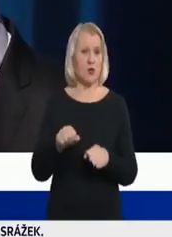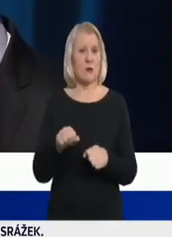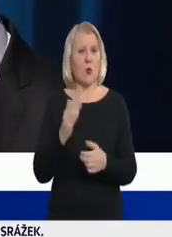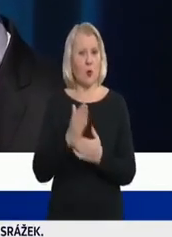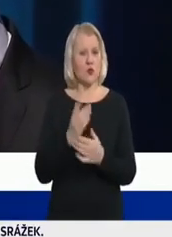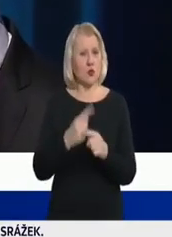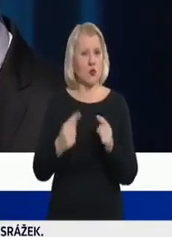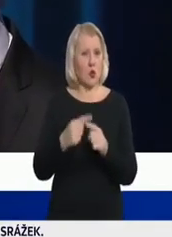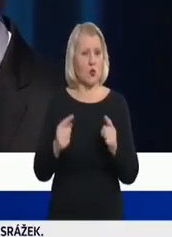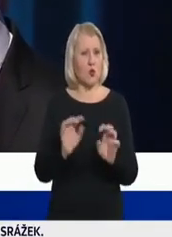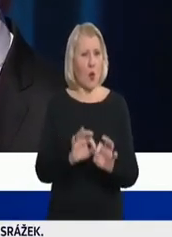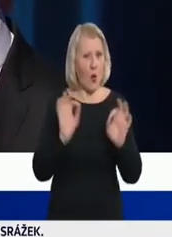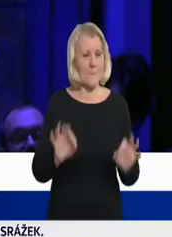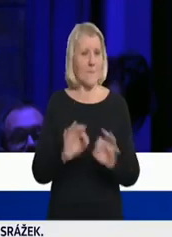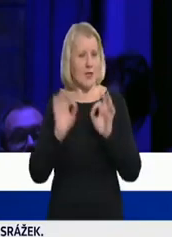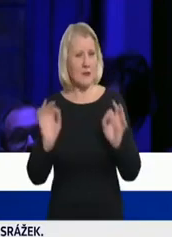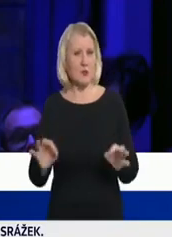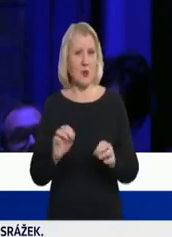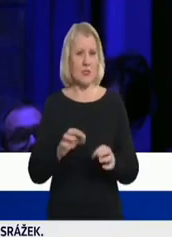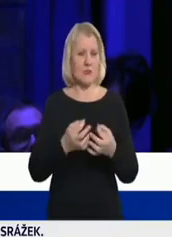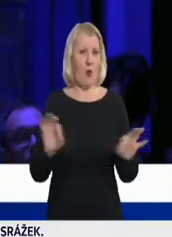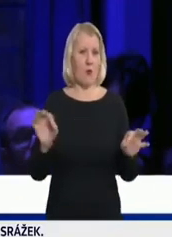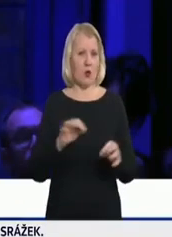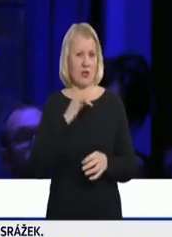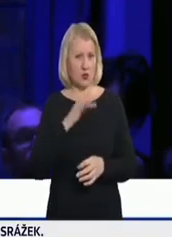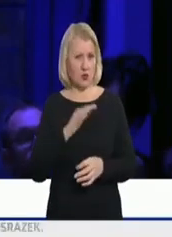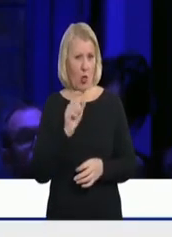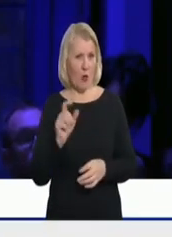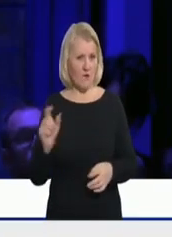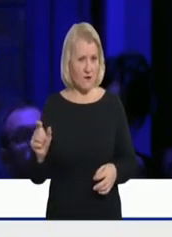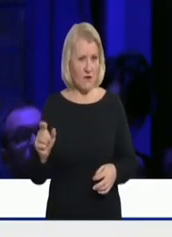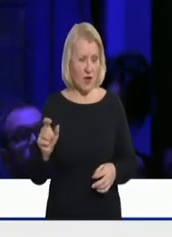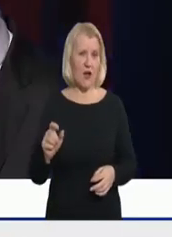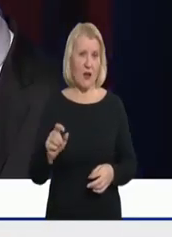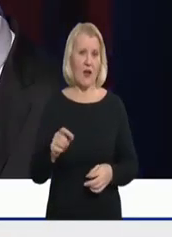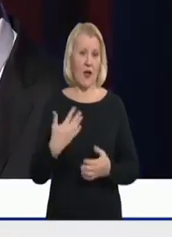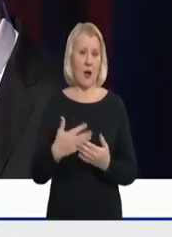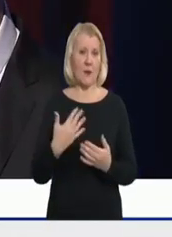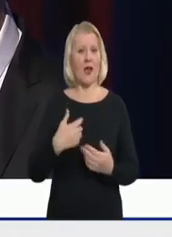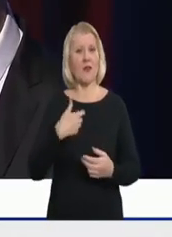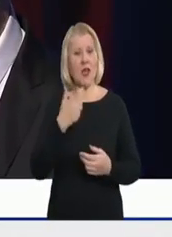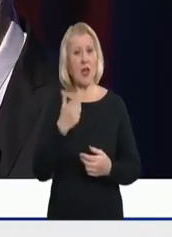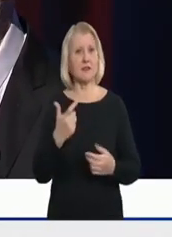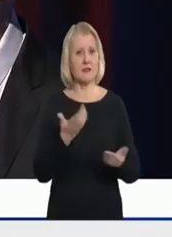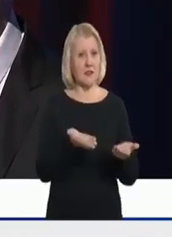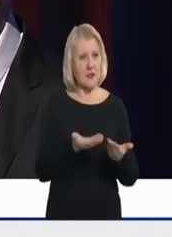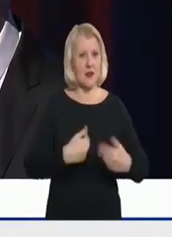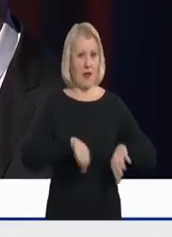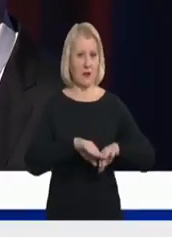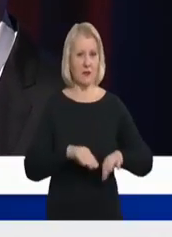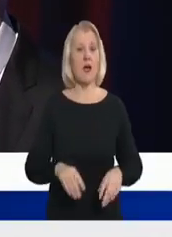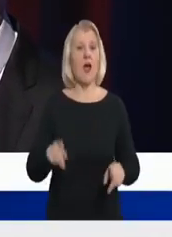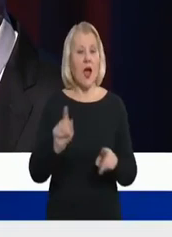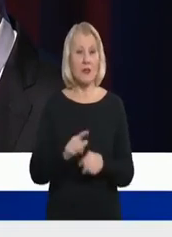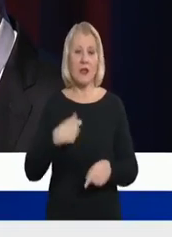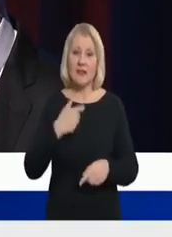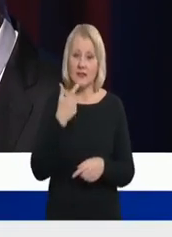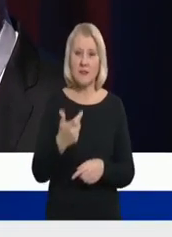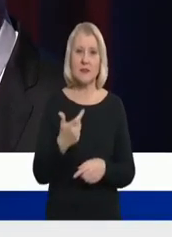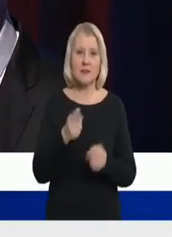více omezovat. Co máte konkrétně na mysli? A zároveň bych chtěl patřit těm, který bude dbát na to,